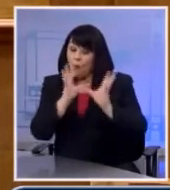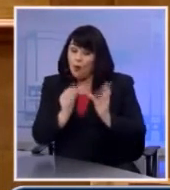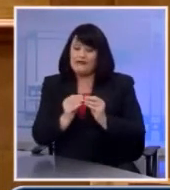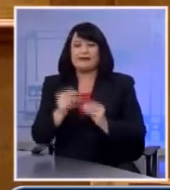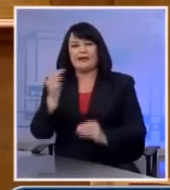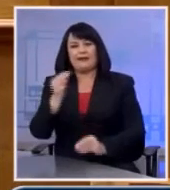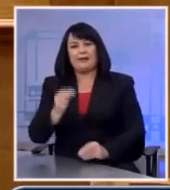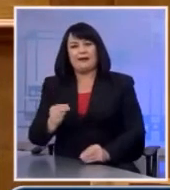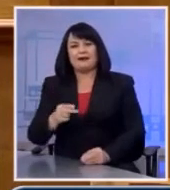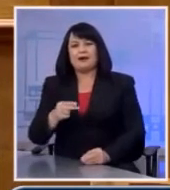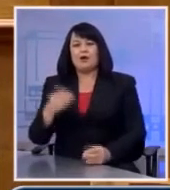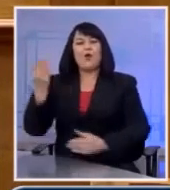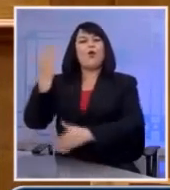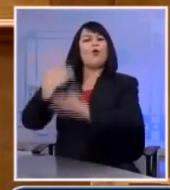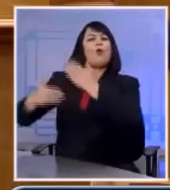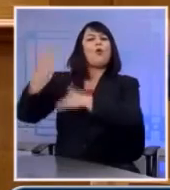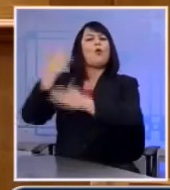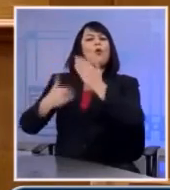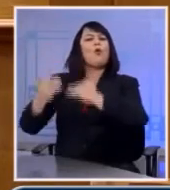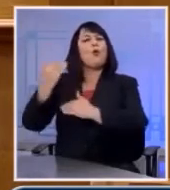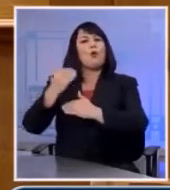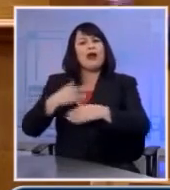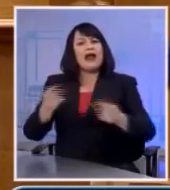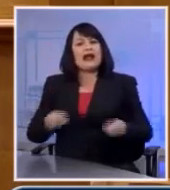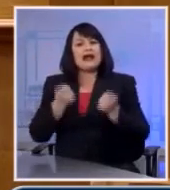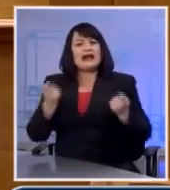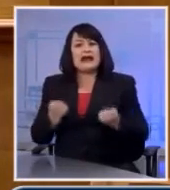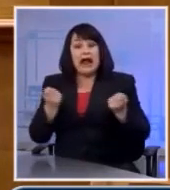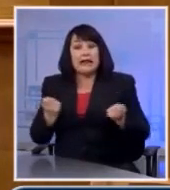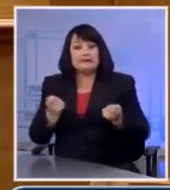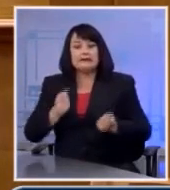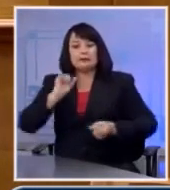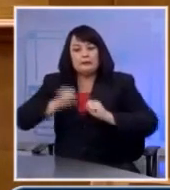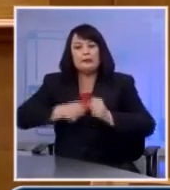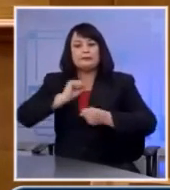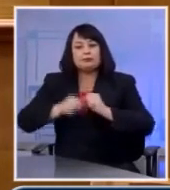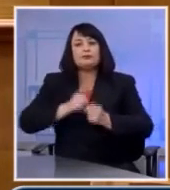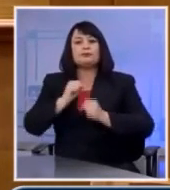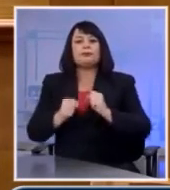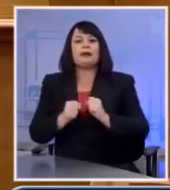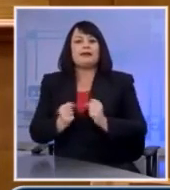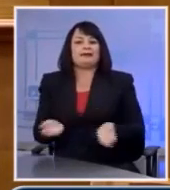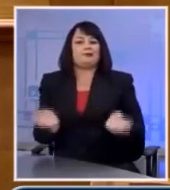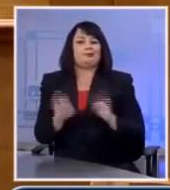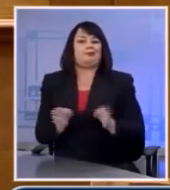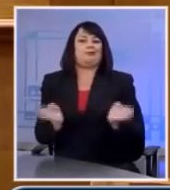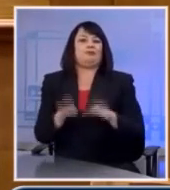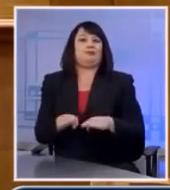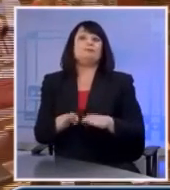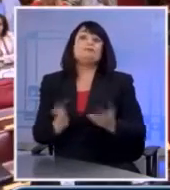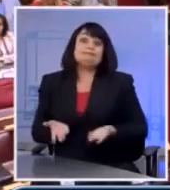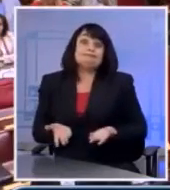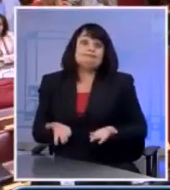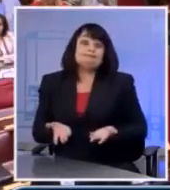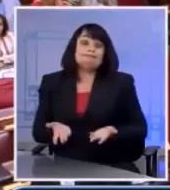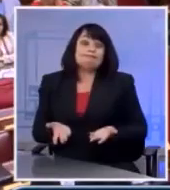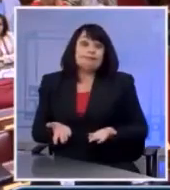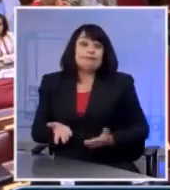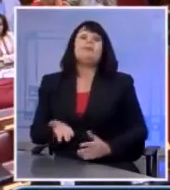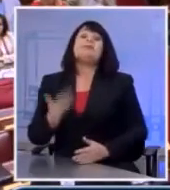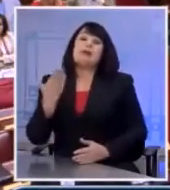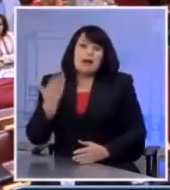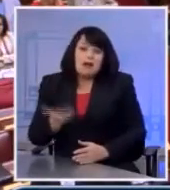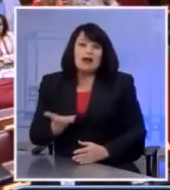οποίες κάνατε όλο το προηγούμενο διάστημα και συνεχίζετε να κάνετε ό,τι περνάει από το χέρι σας για να τις συγκαλύψετε. Διότι αυτή